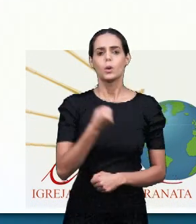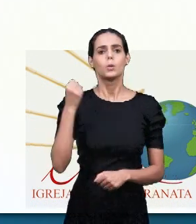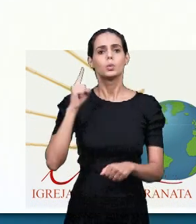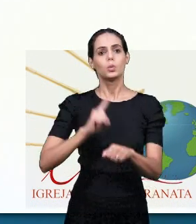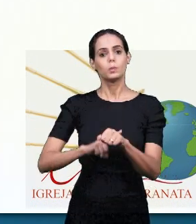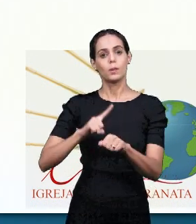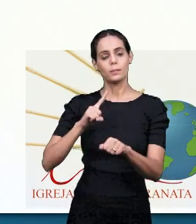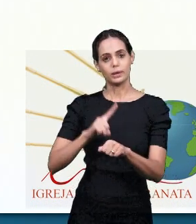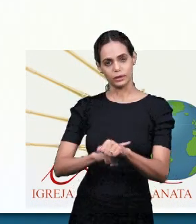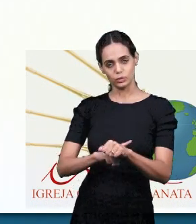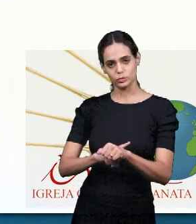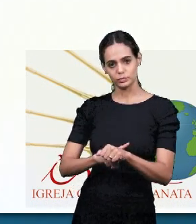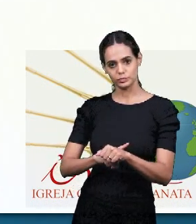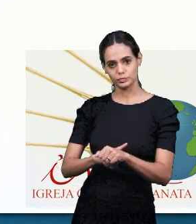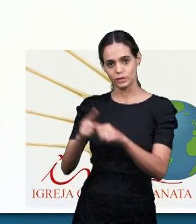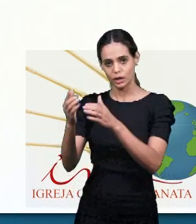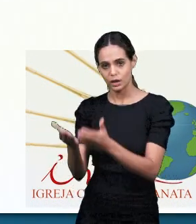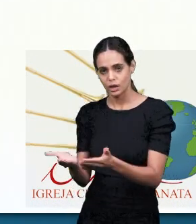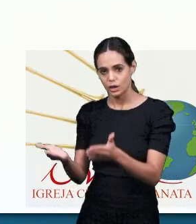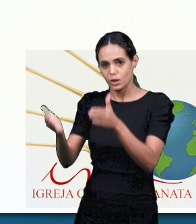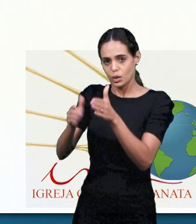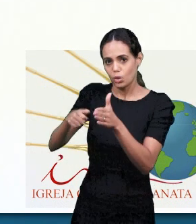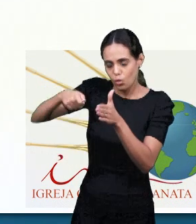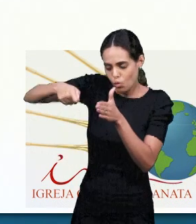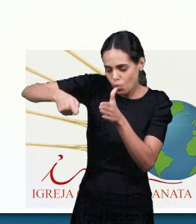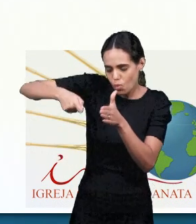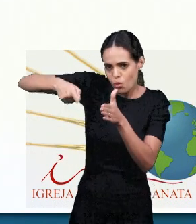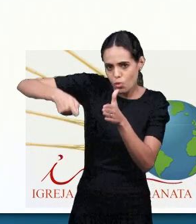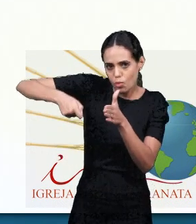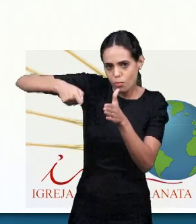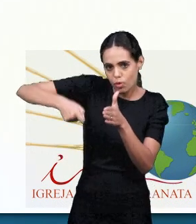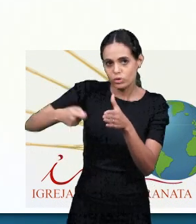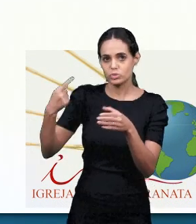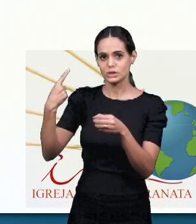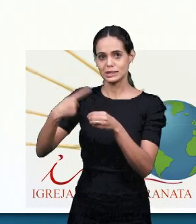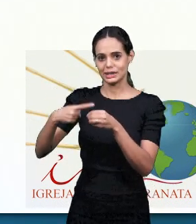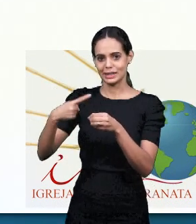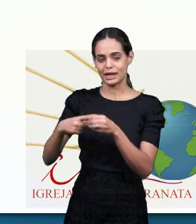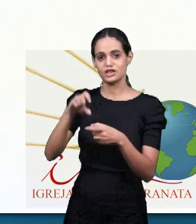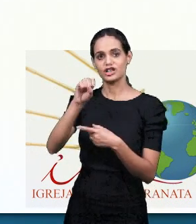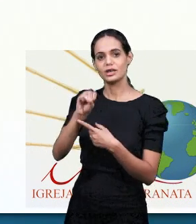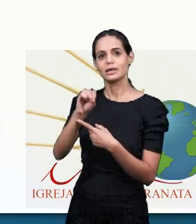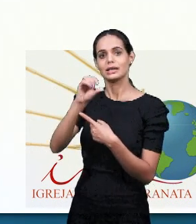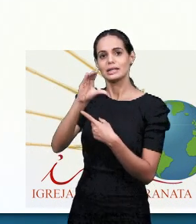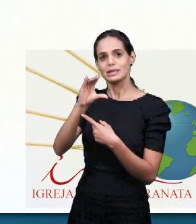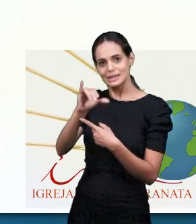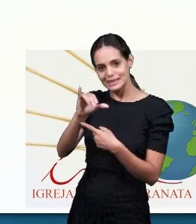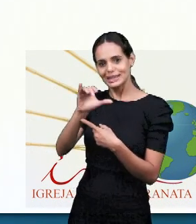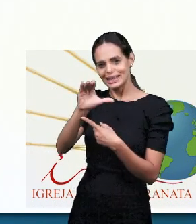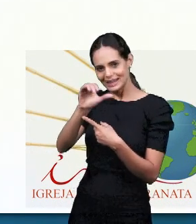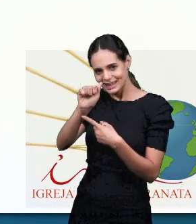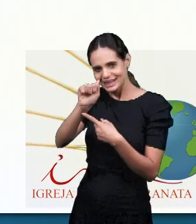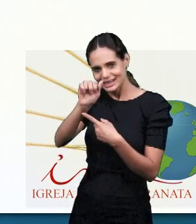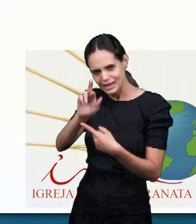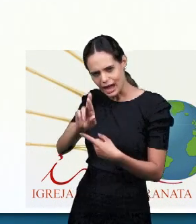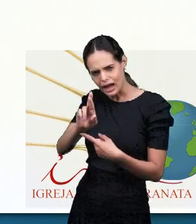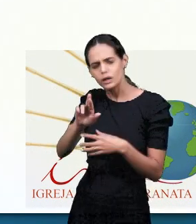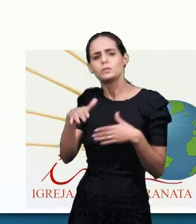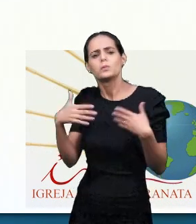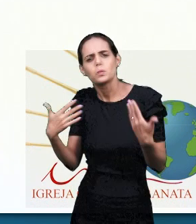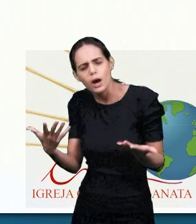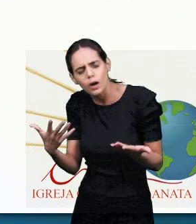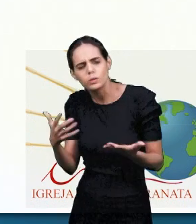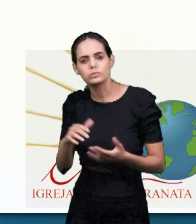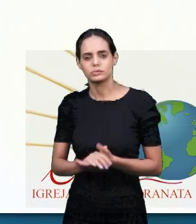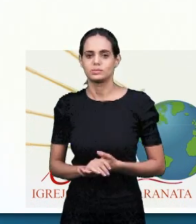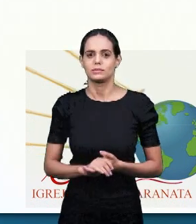s'est arrêté à côté du puits dans la ville de Sychar? Donc ça, c'est la troisième question des 3